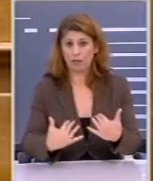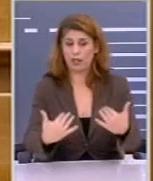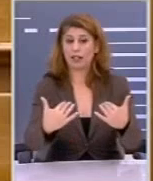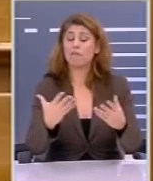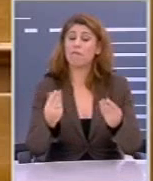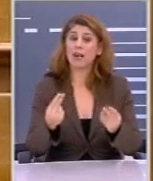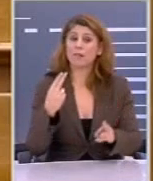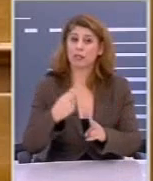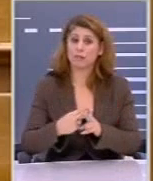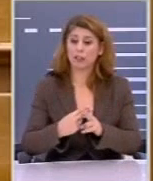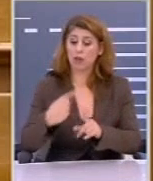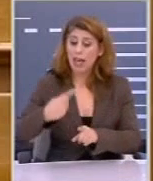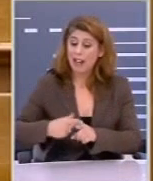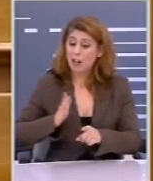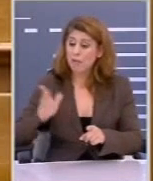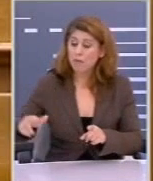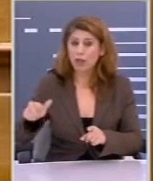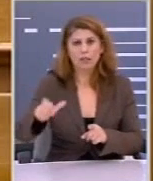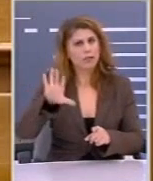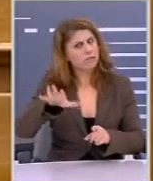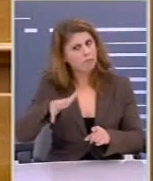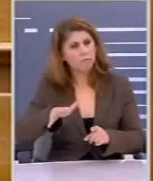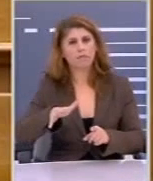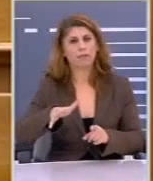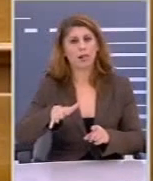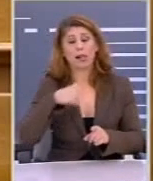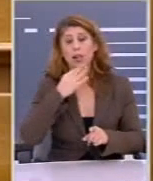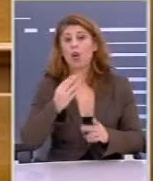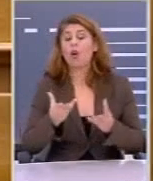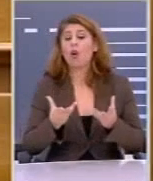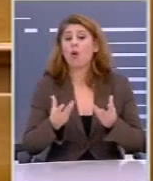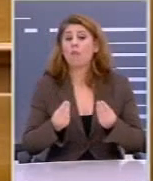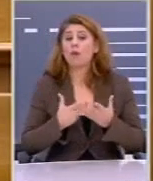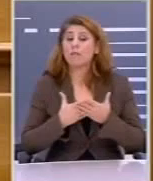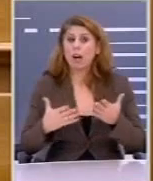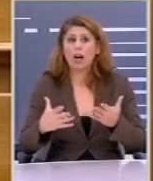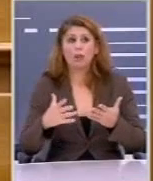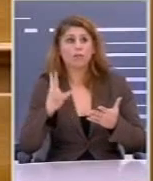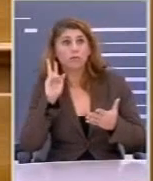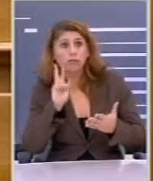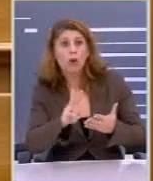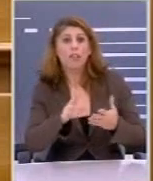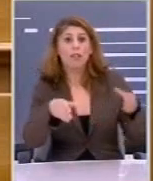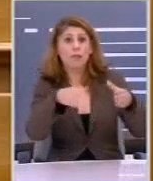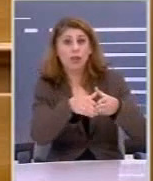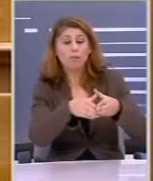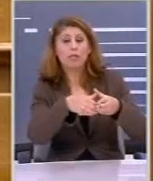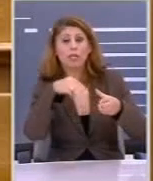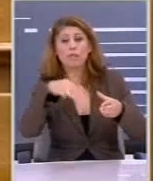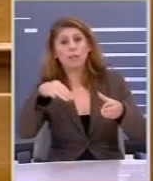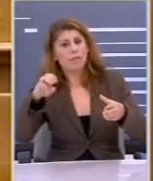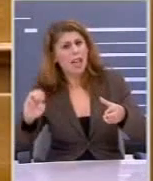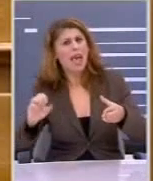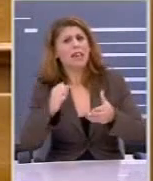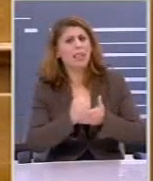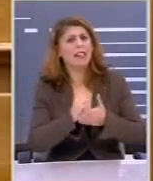πάρα πολύ σημαντικό ένας πολίτης, ο οποίος πιθανόν, αν και είχε πολύ μεγάλη τηλεθέαση και τεράστιο ενδιαφέρον και από τα μέσα μαζικής ενημέρωσης